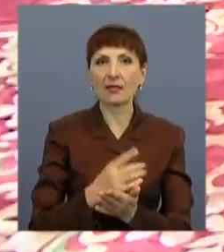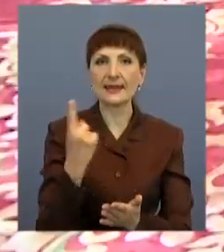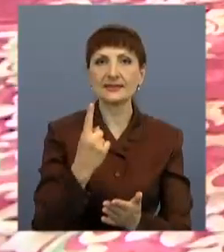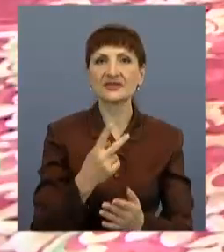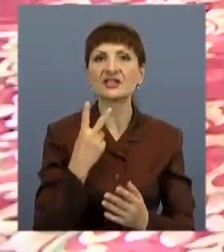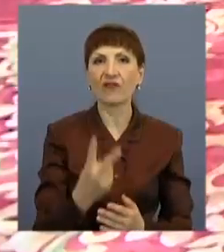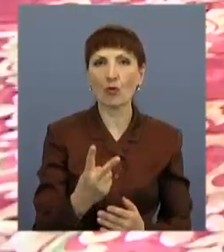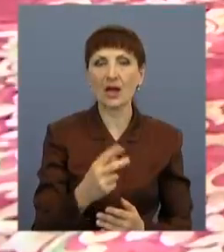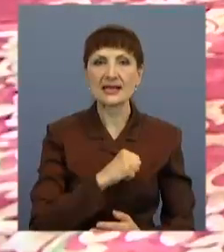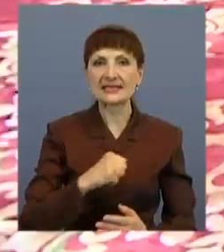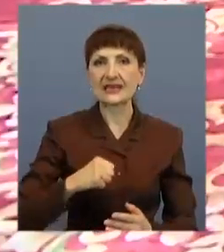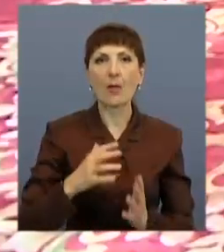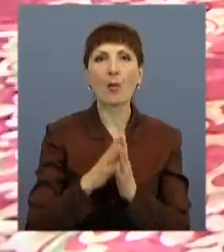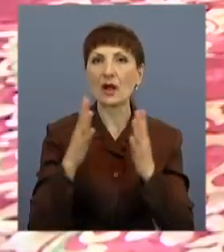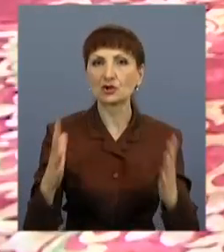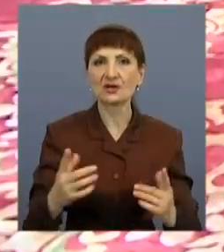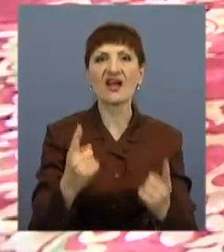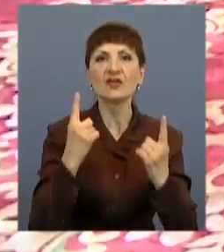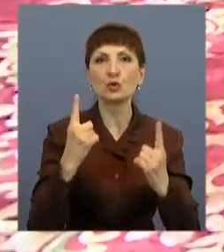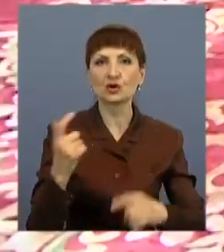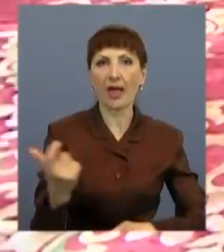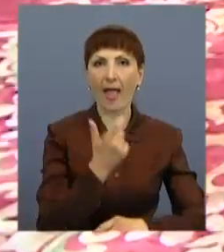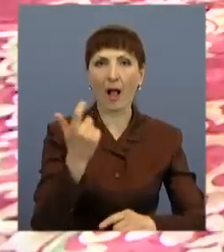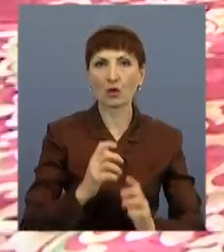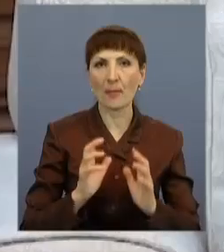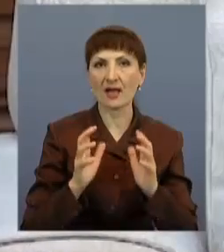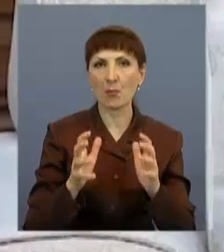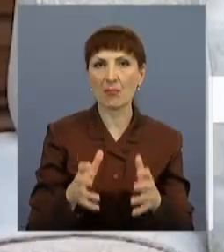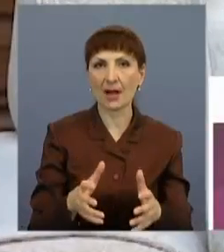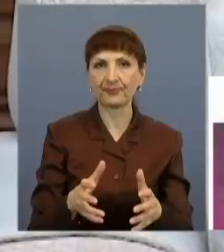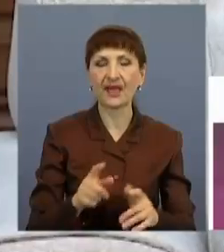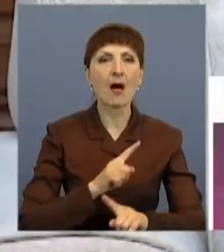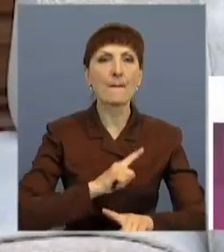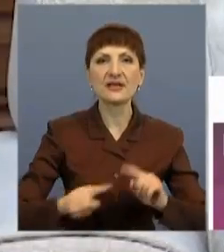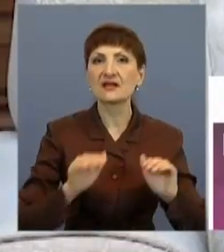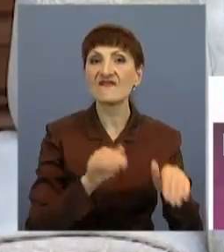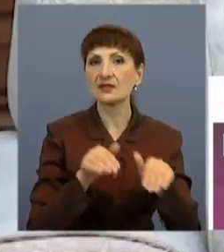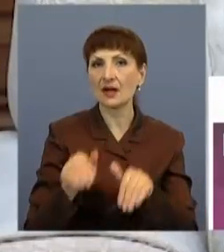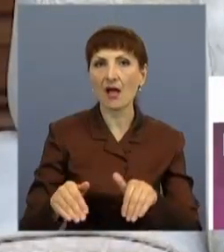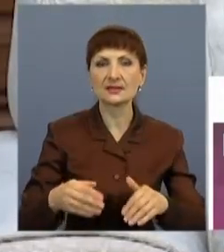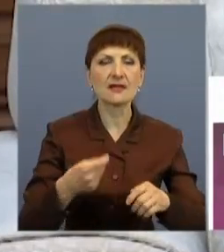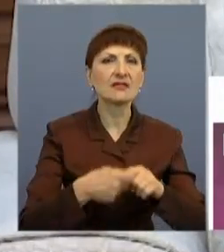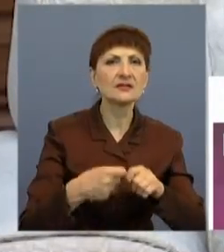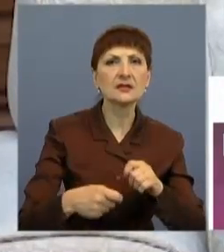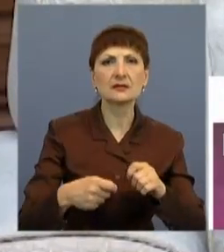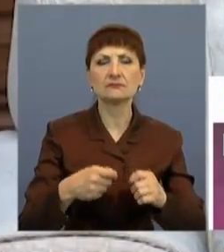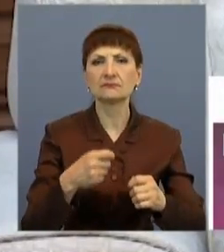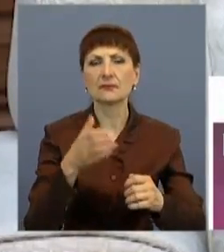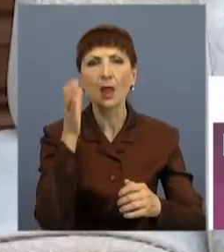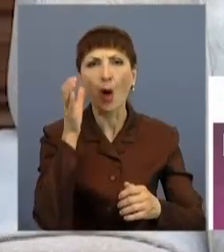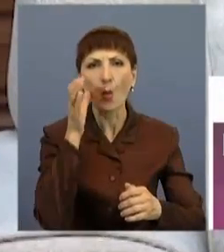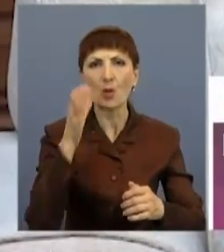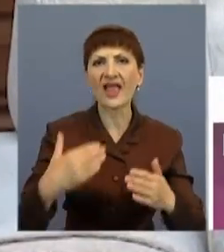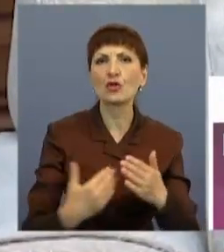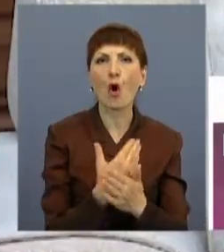двух самых больших ведущих экономик мира. Быстро внедряются инвестиции в науку,